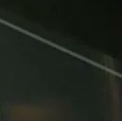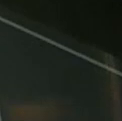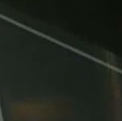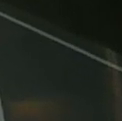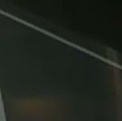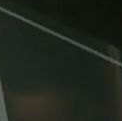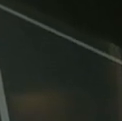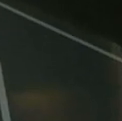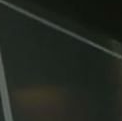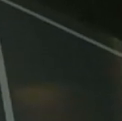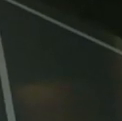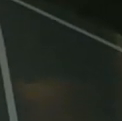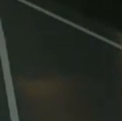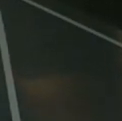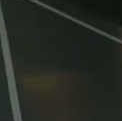pastinya akan kita teruskan seketika nanti